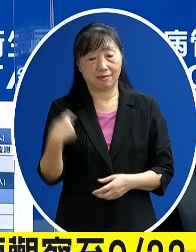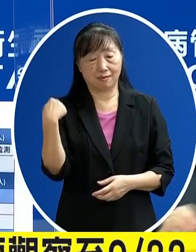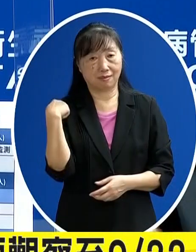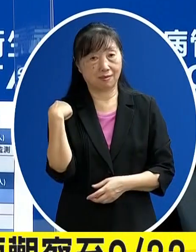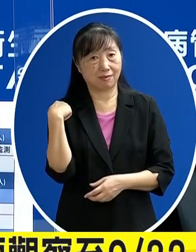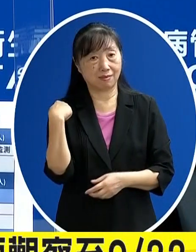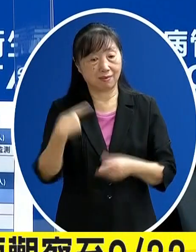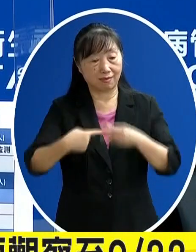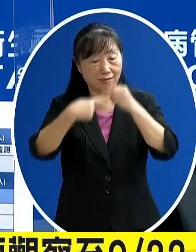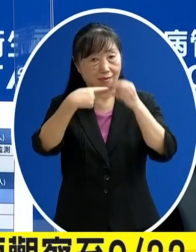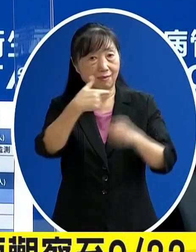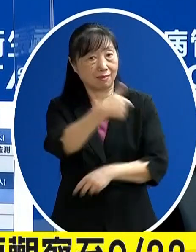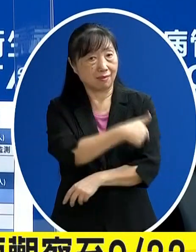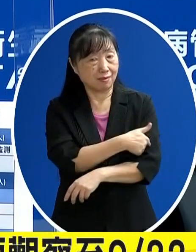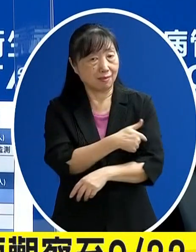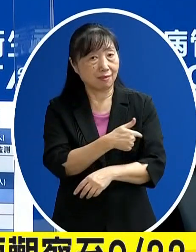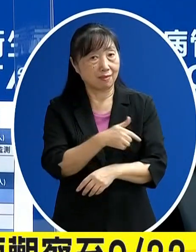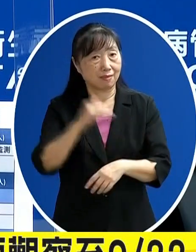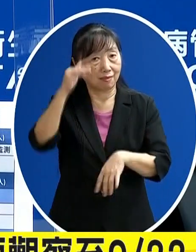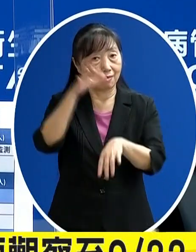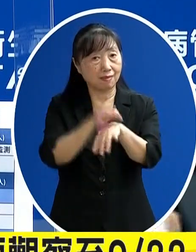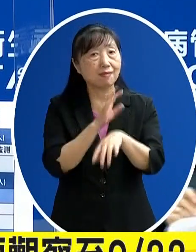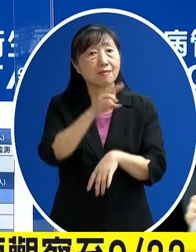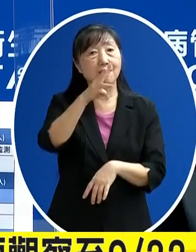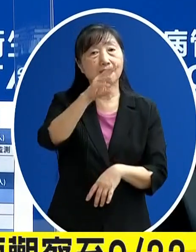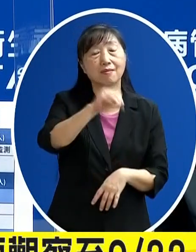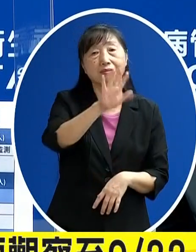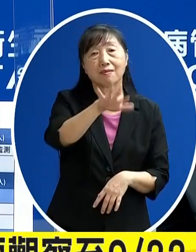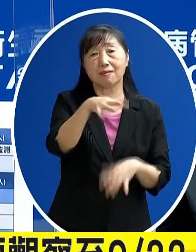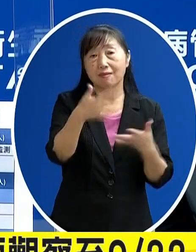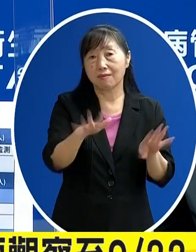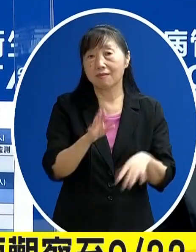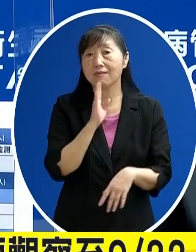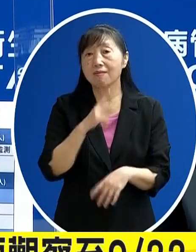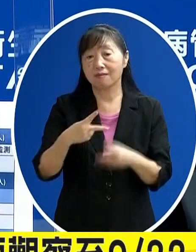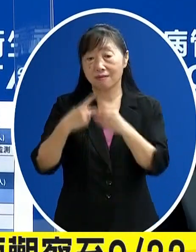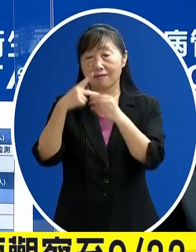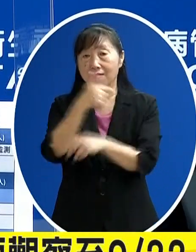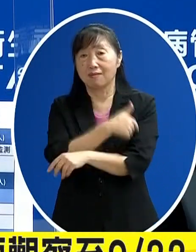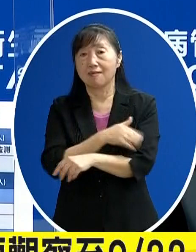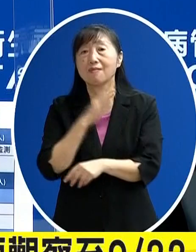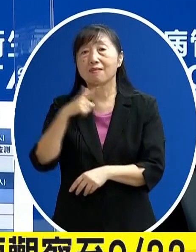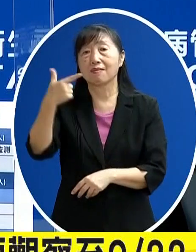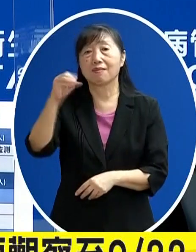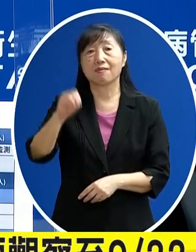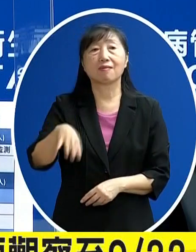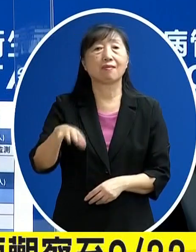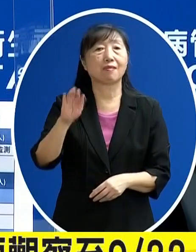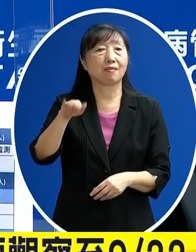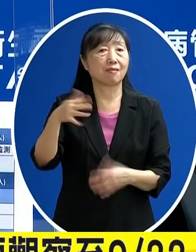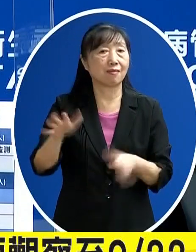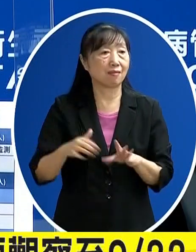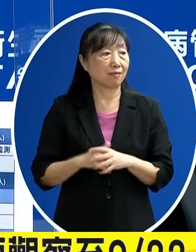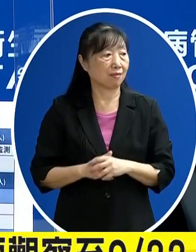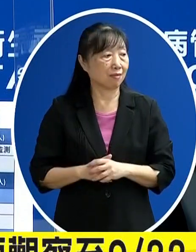昨天打第一剂的高端是35000多，那第二剂是69000多。